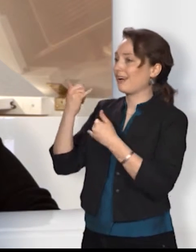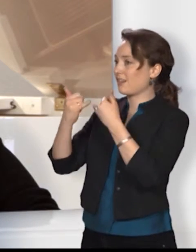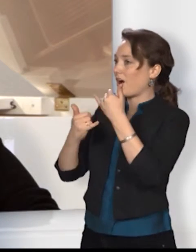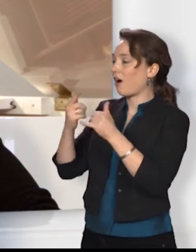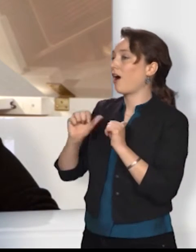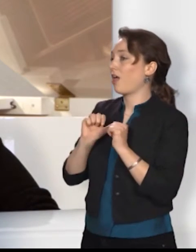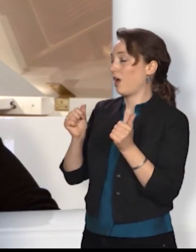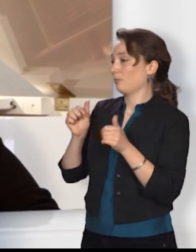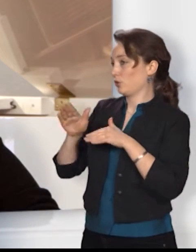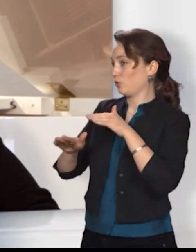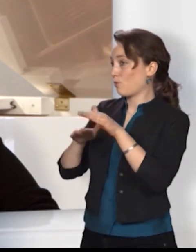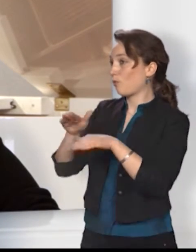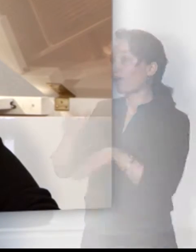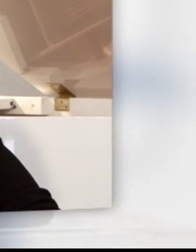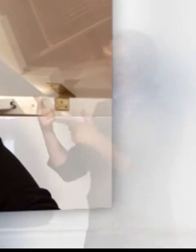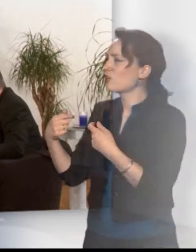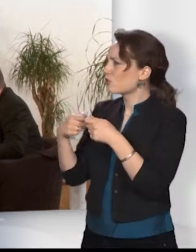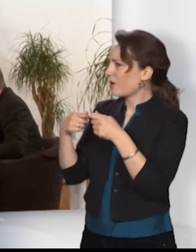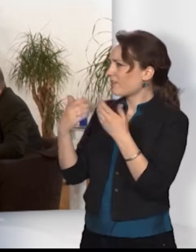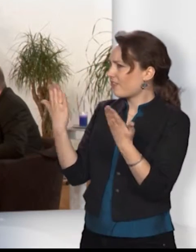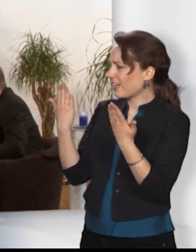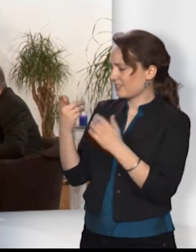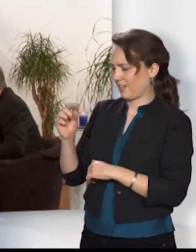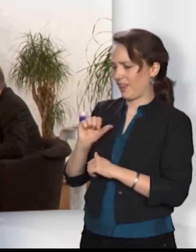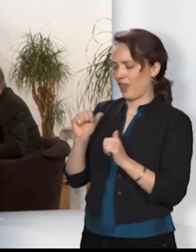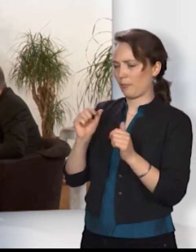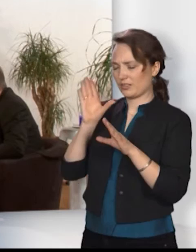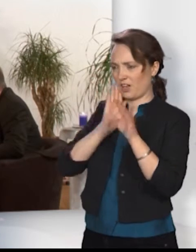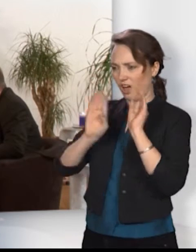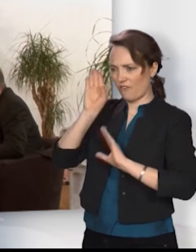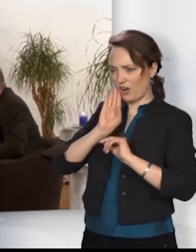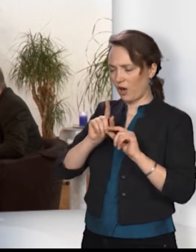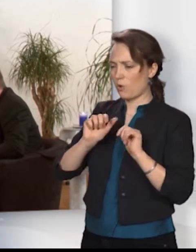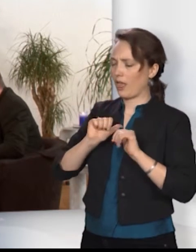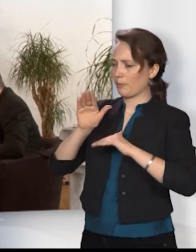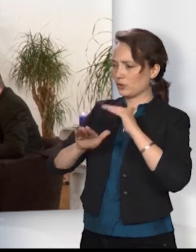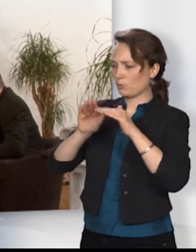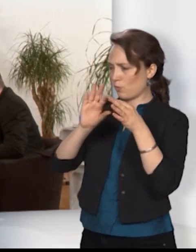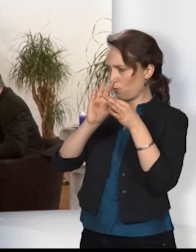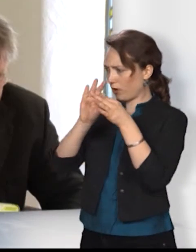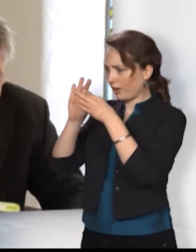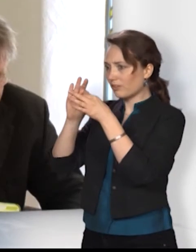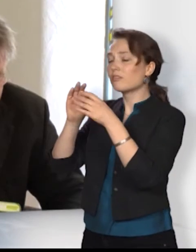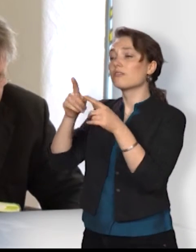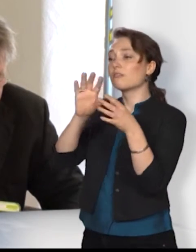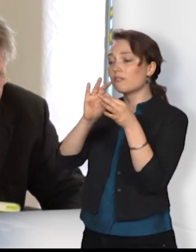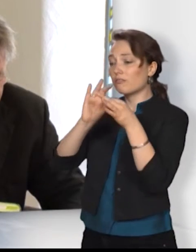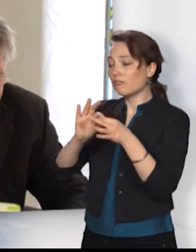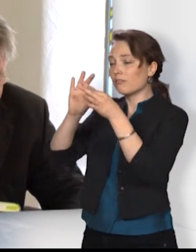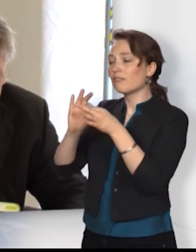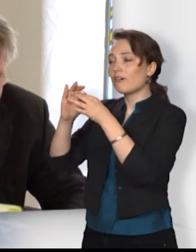an diesem Buch, finde ich, ist, dass Sie alles zusammenbringen an Lebenserfahrungen und Lebensspuren mit dem Jahr, mit